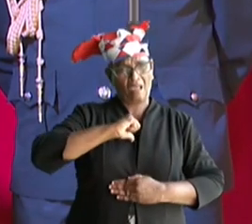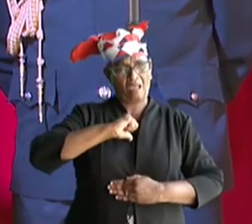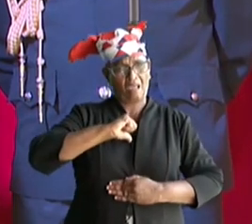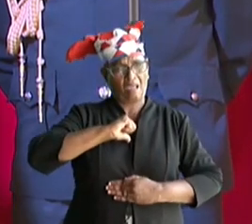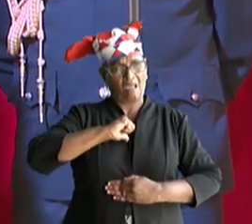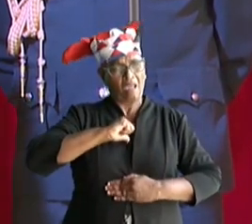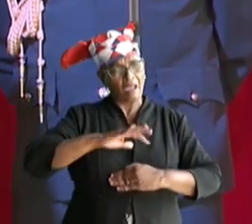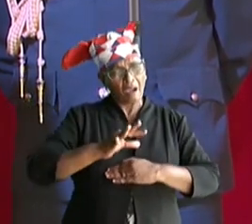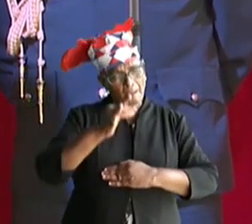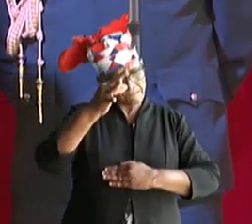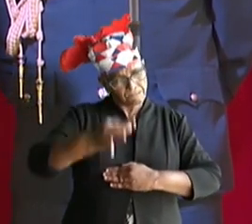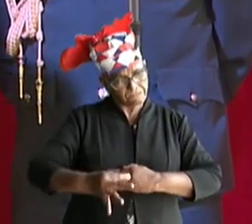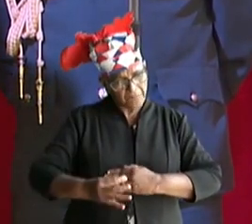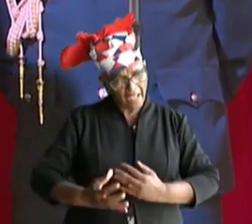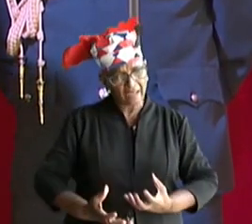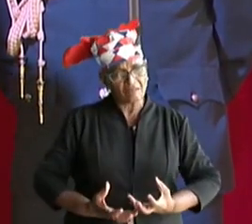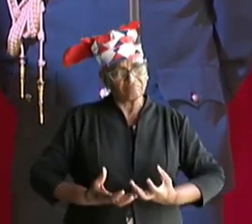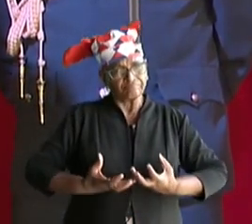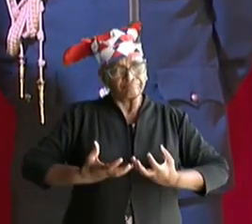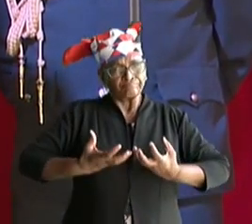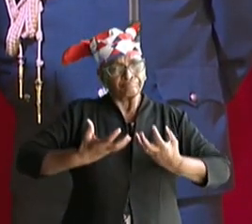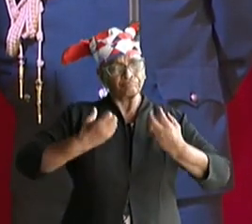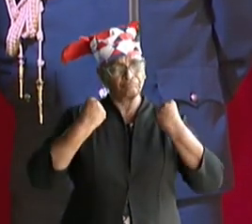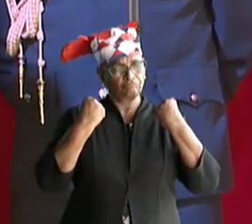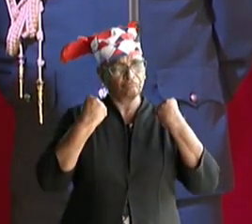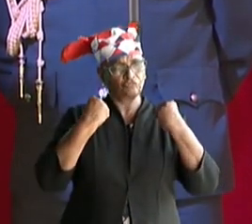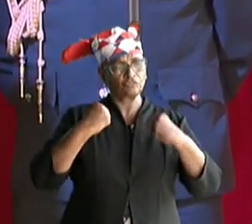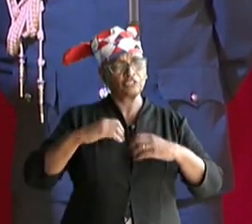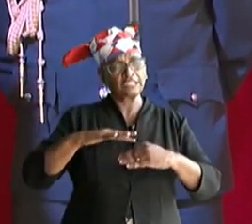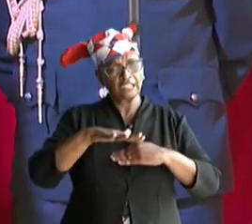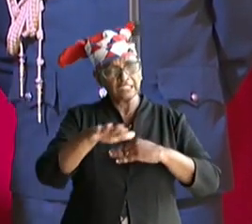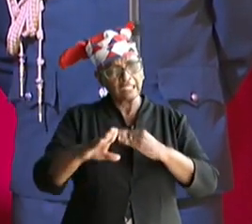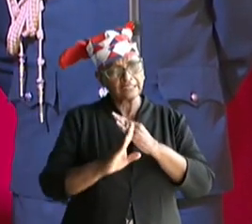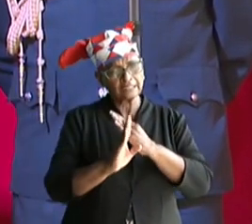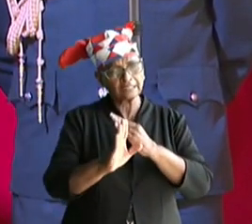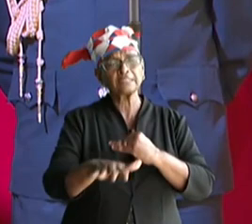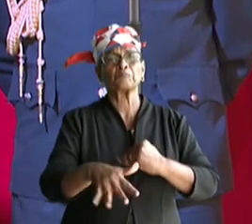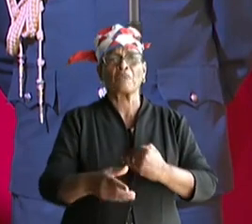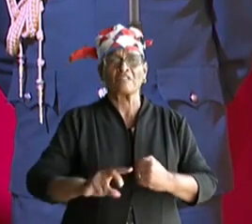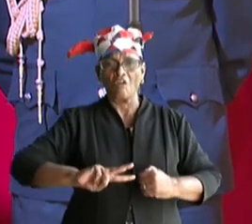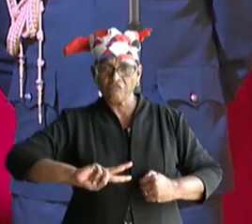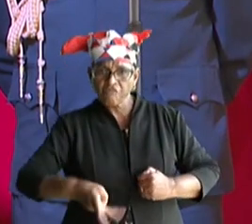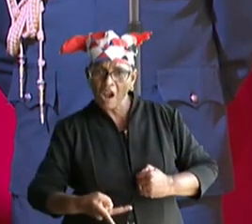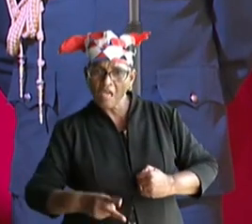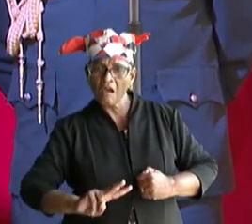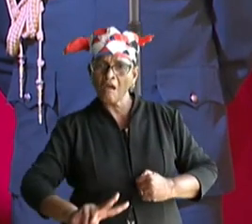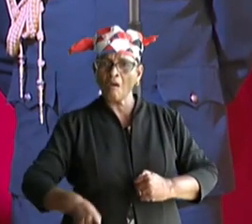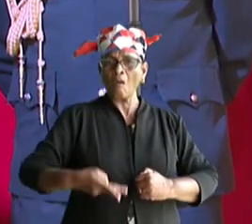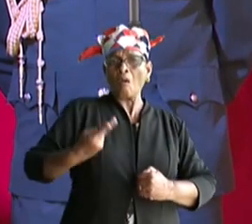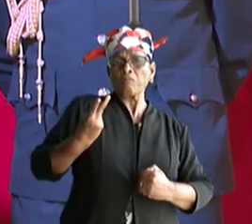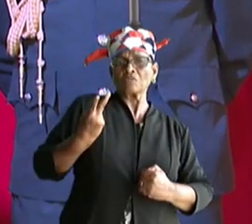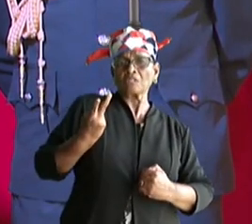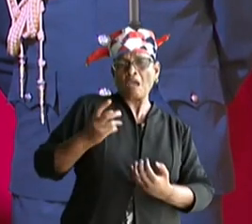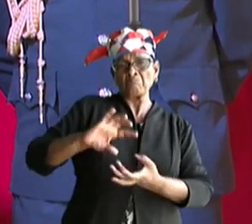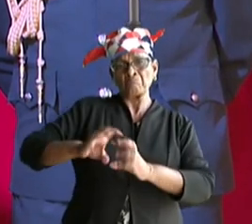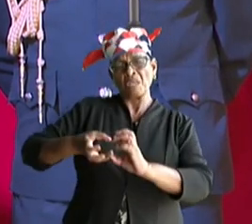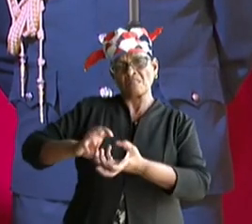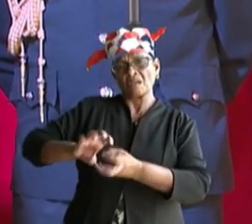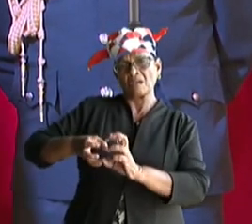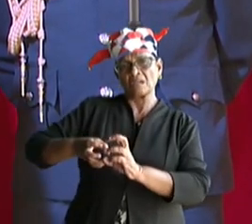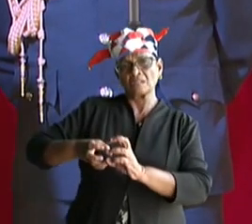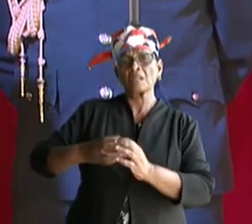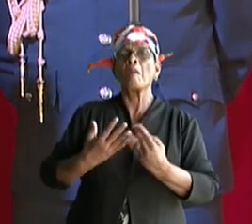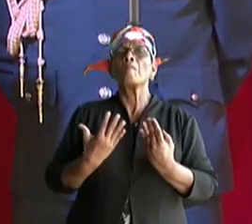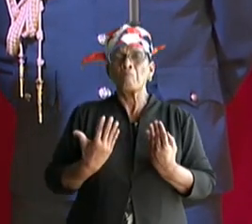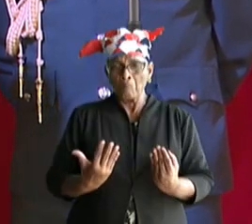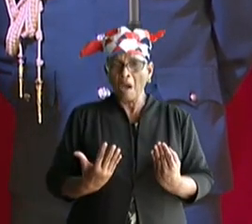heeft verworven in de rij der naties. Met vallen en opstaan. Met vele crises. Maar we